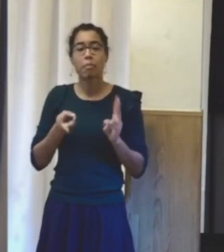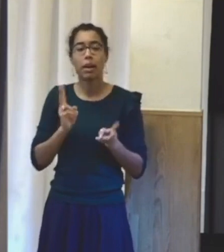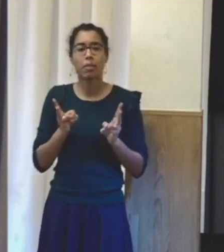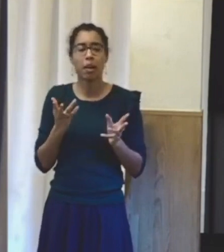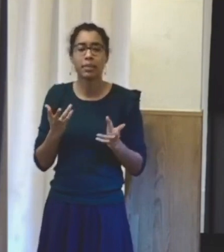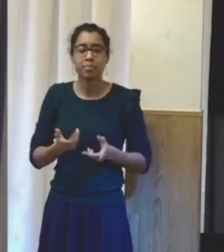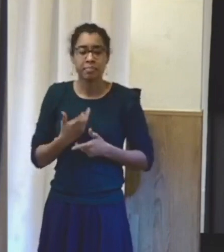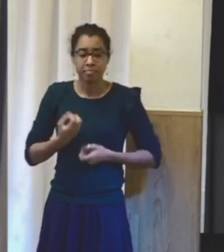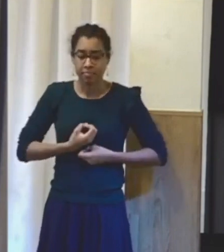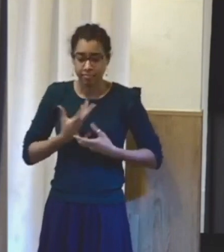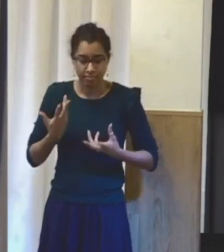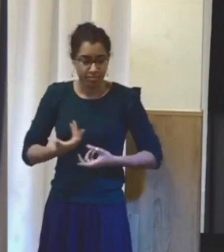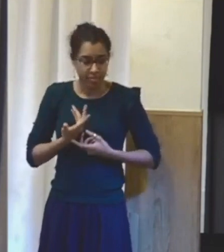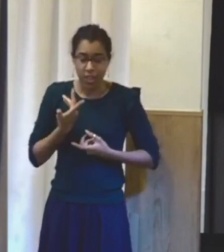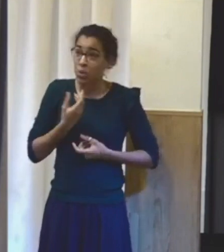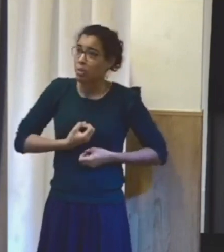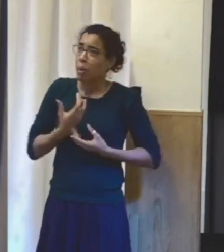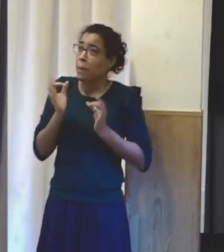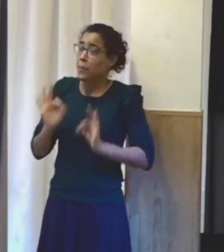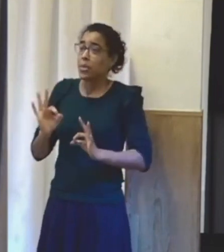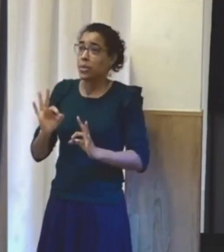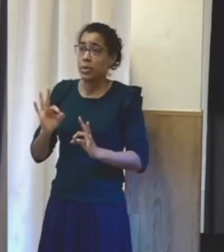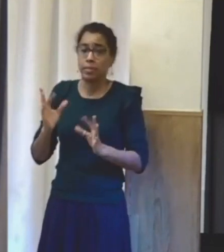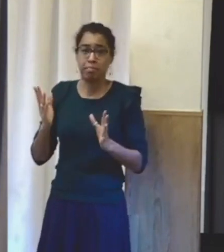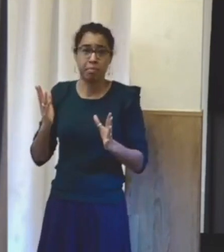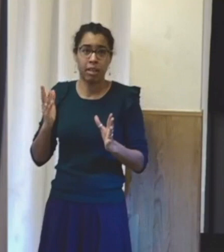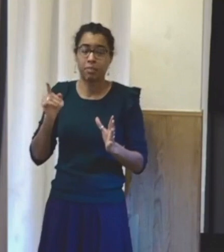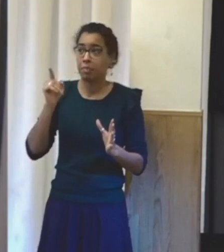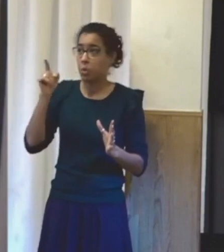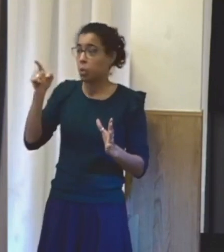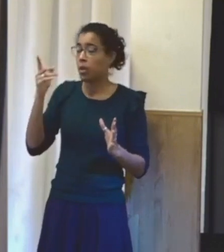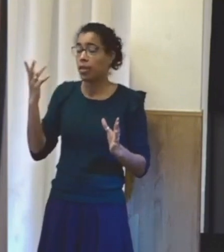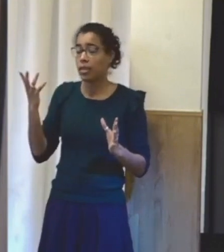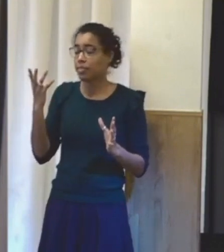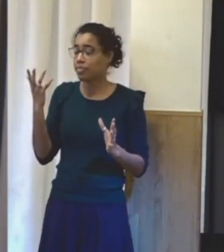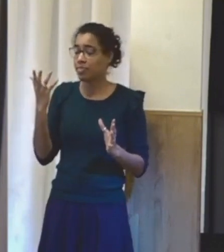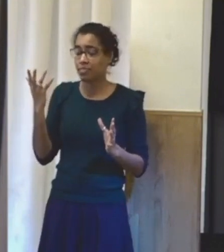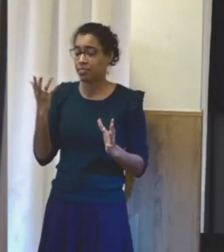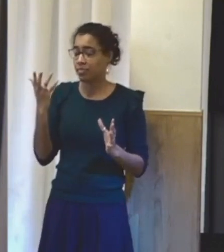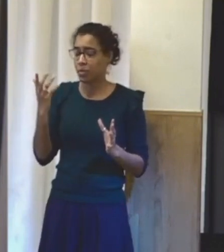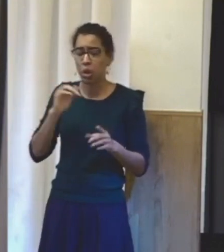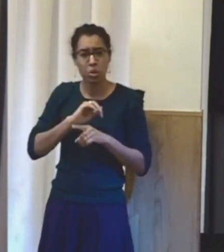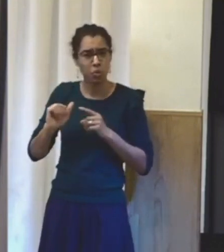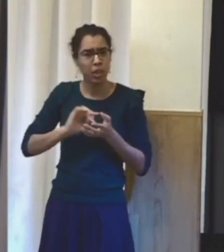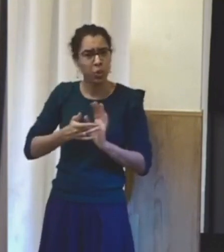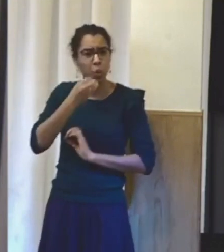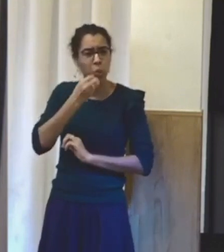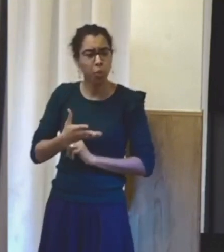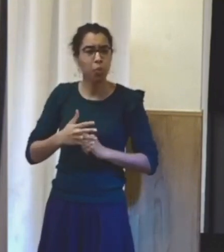trouver des mots justes. Mais Seigneur, tu es celui, Seigneur, qui fait toutes choses à